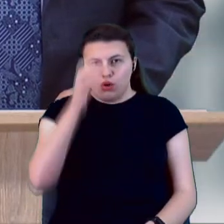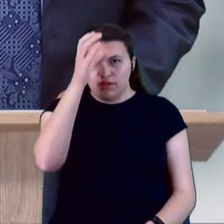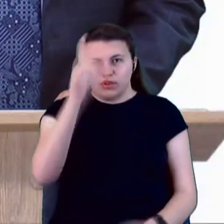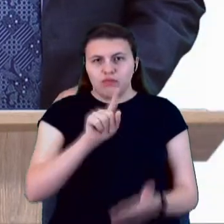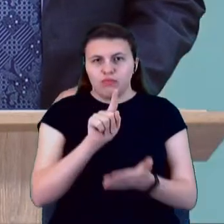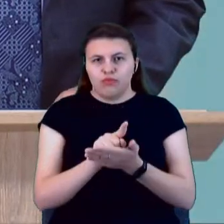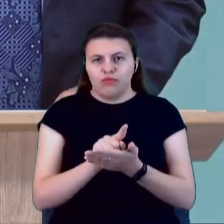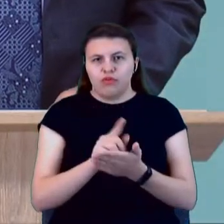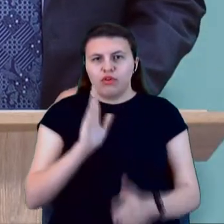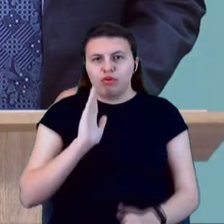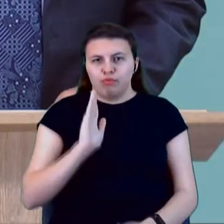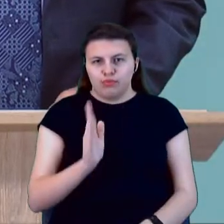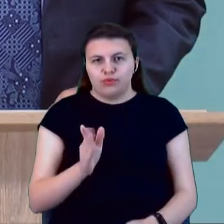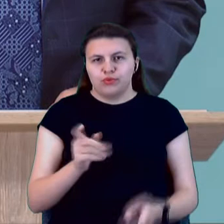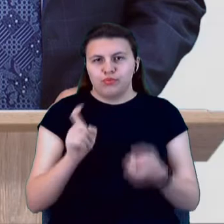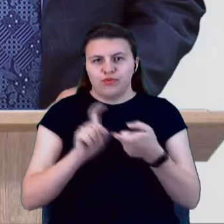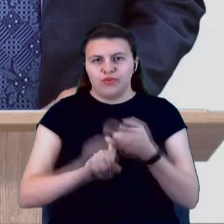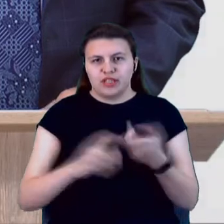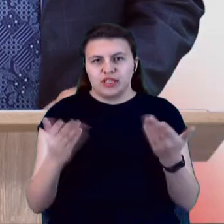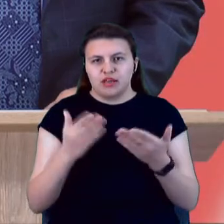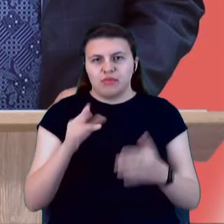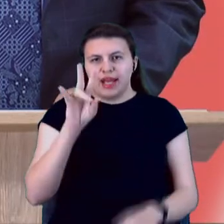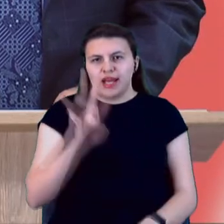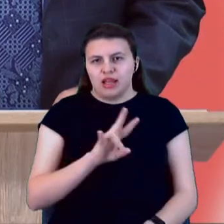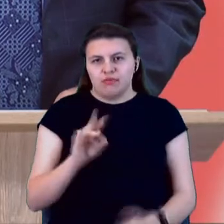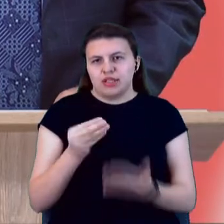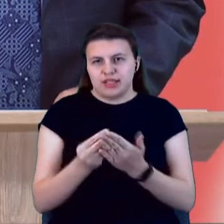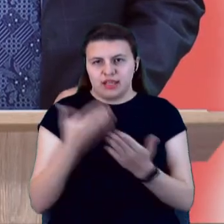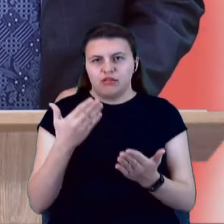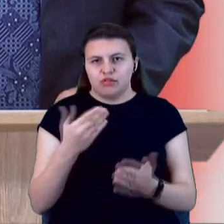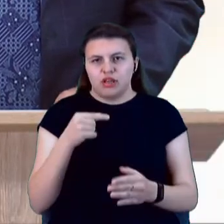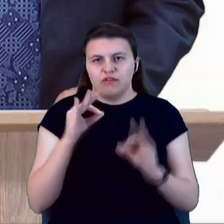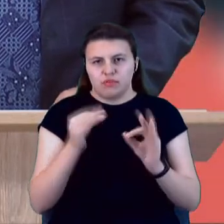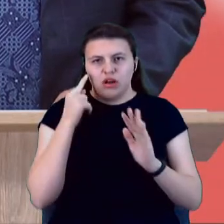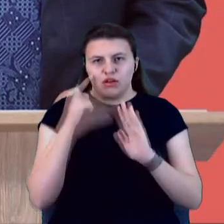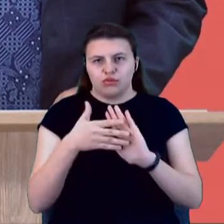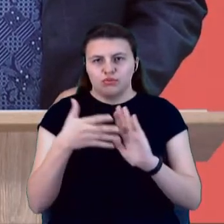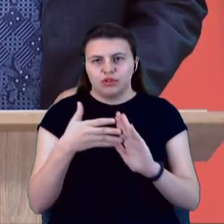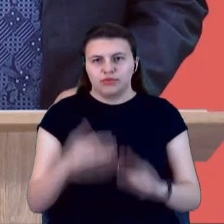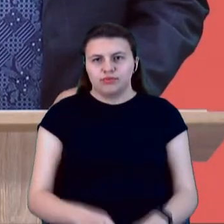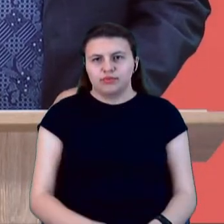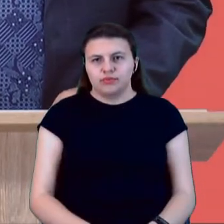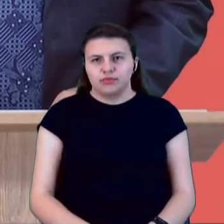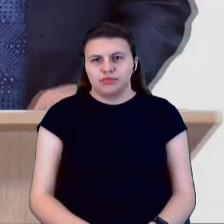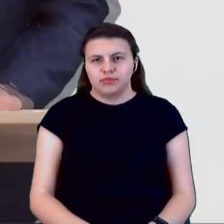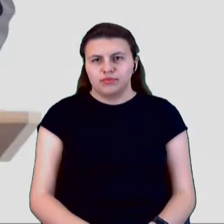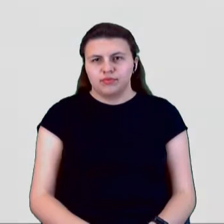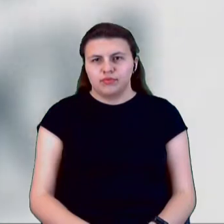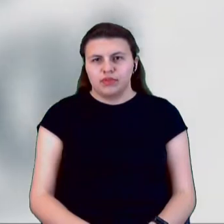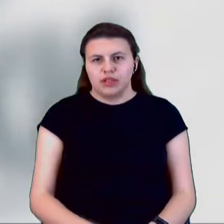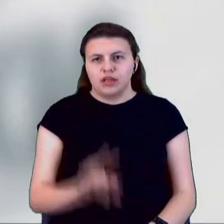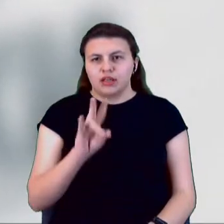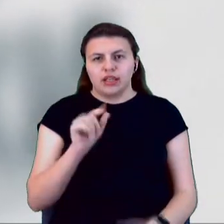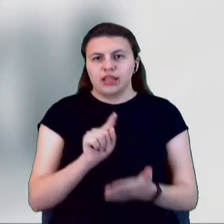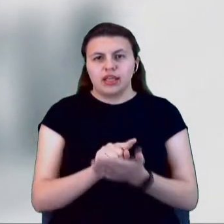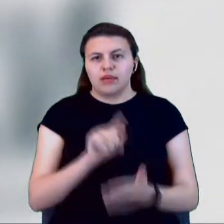пов'язана з якимось релігійними цінностями. Я вас правильно розумію? Ні, не обов'язково. Я сказав,